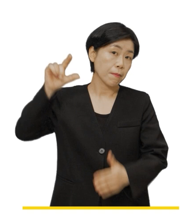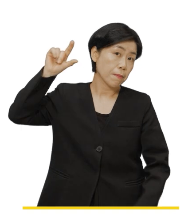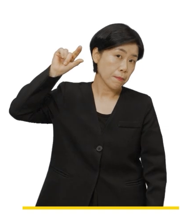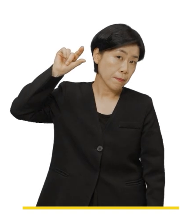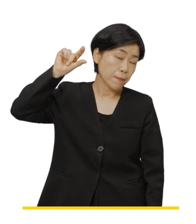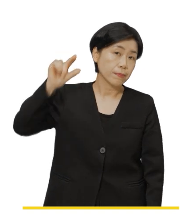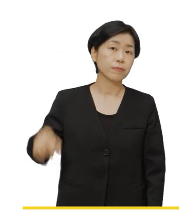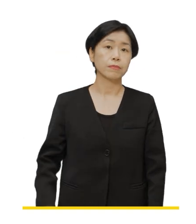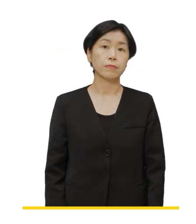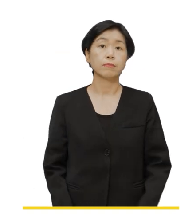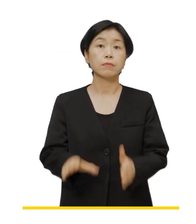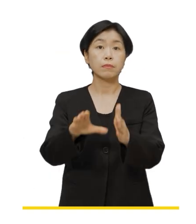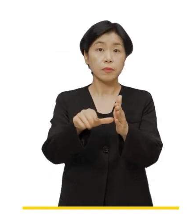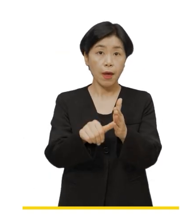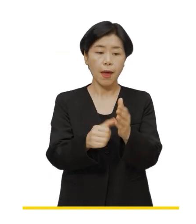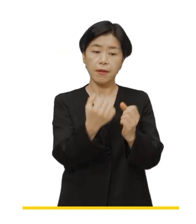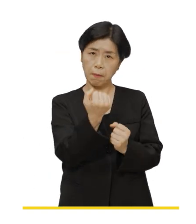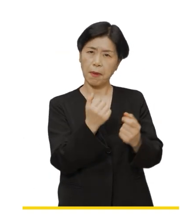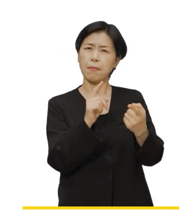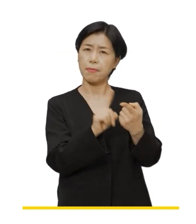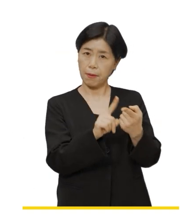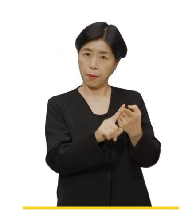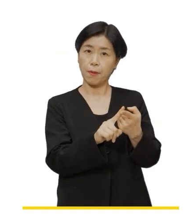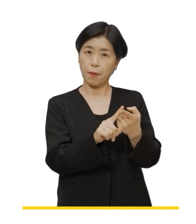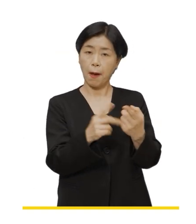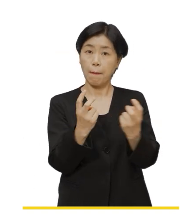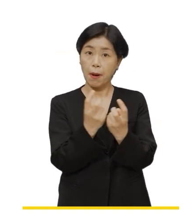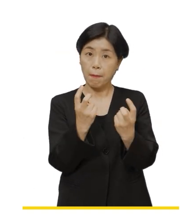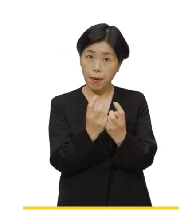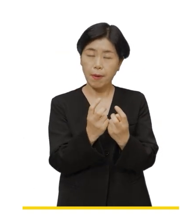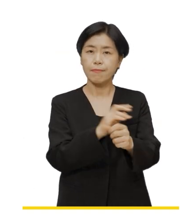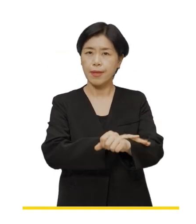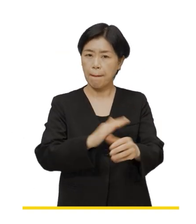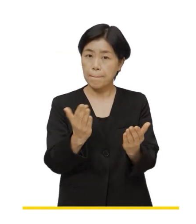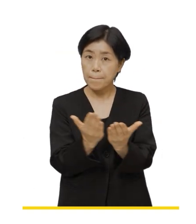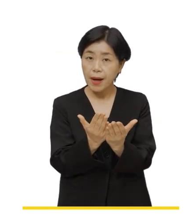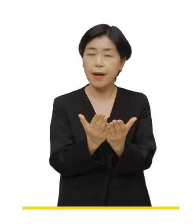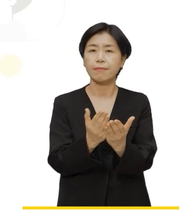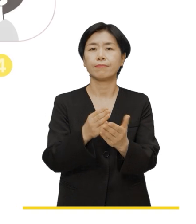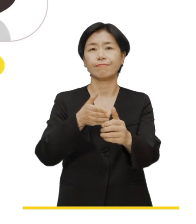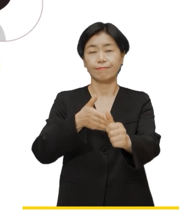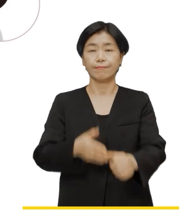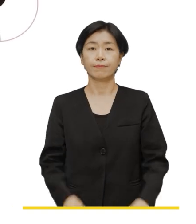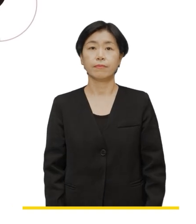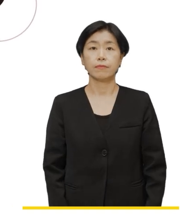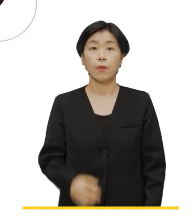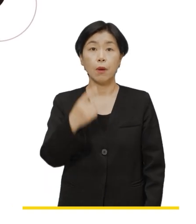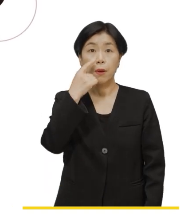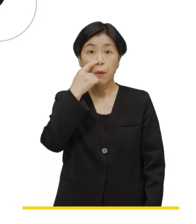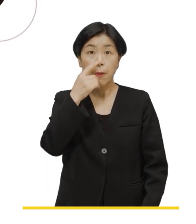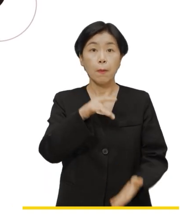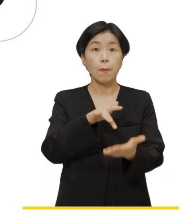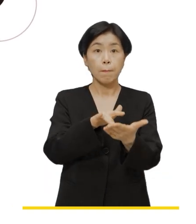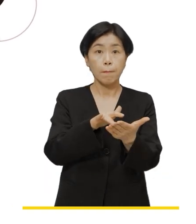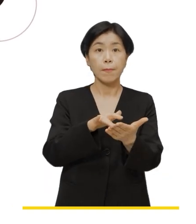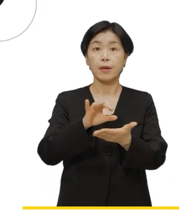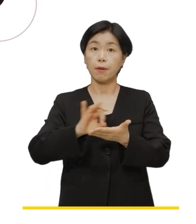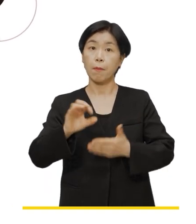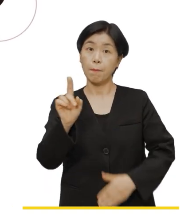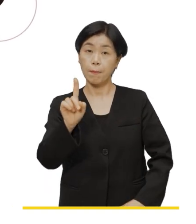넣어요. 이때 정해진 양과 방법으로 넣어야 해요. 코 약은 이렇게